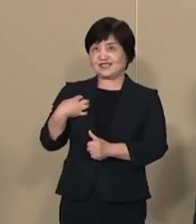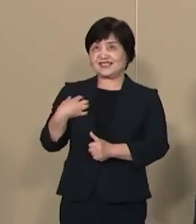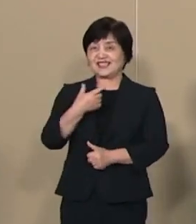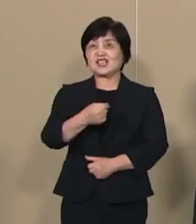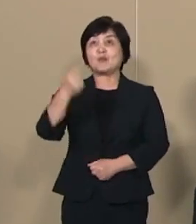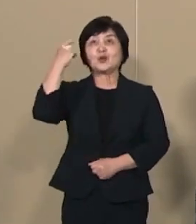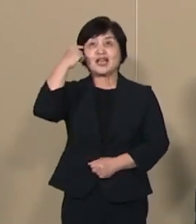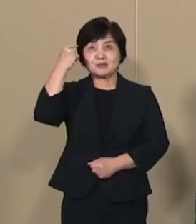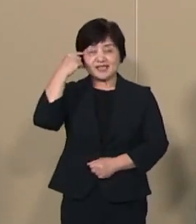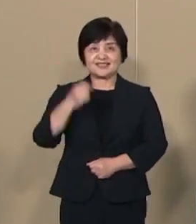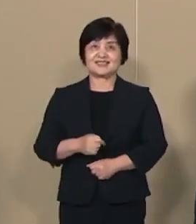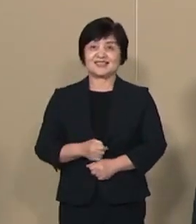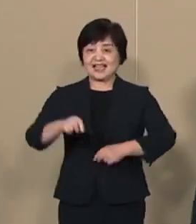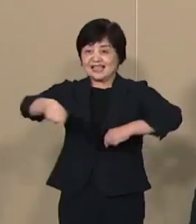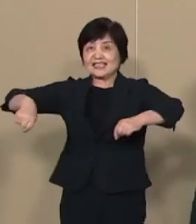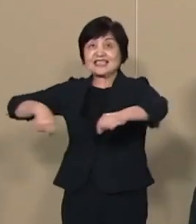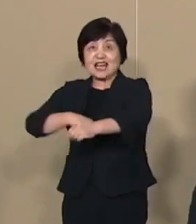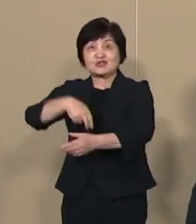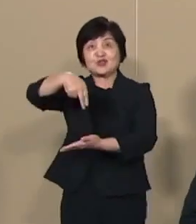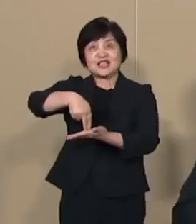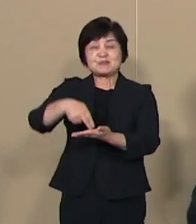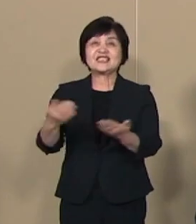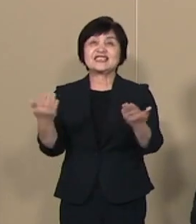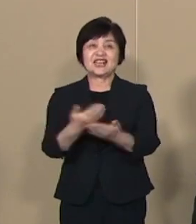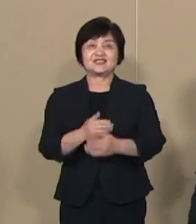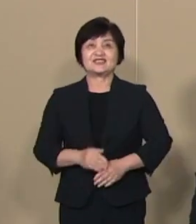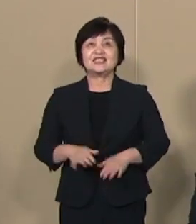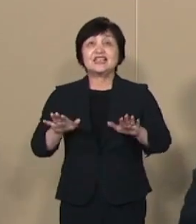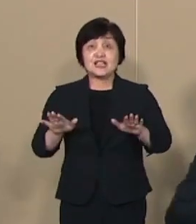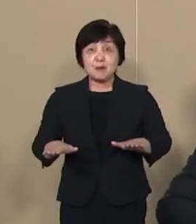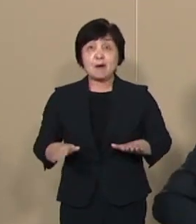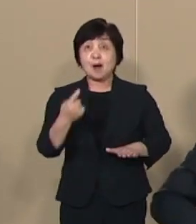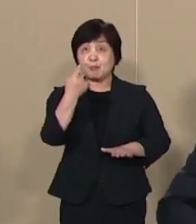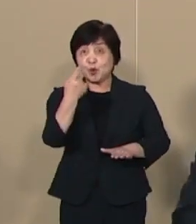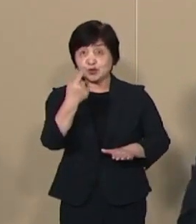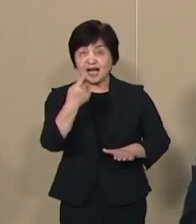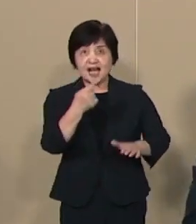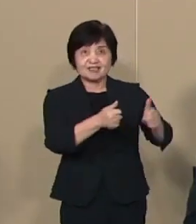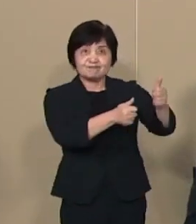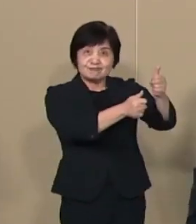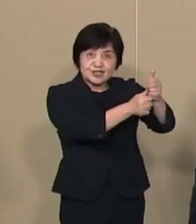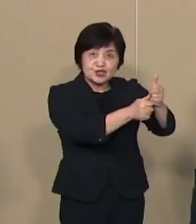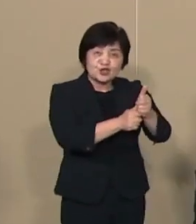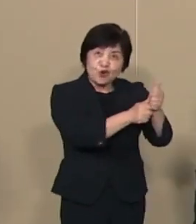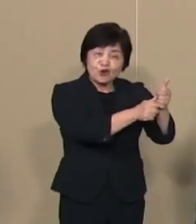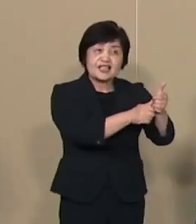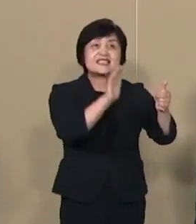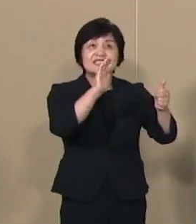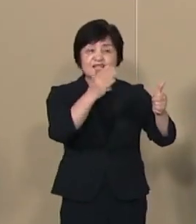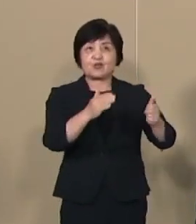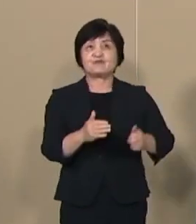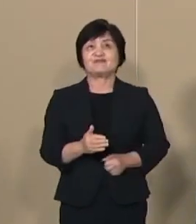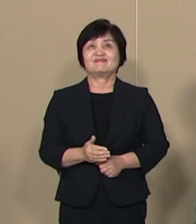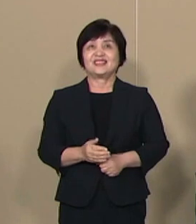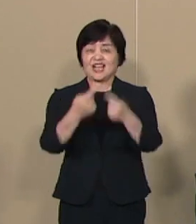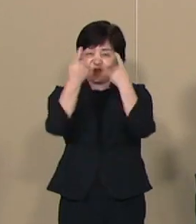ん立場逆転ですよ僕が今現在秘書というたじゃあ公設第一秘書になると色々面倒くさいんで施設